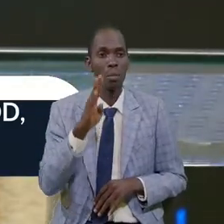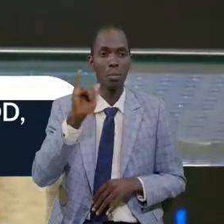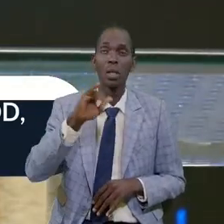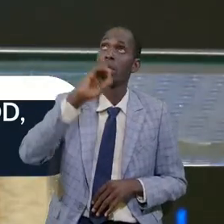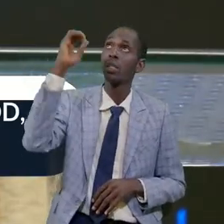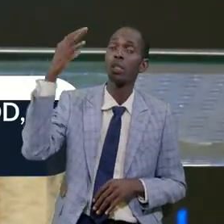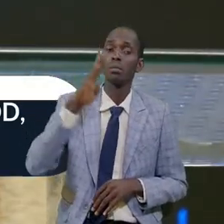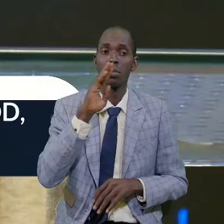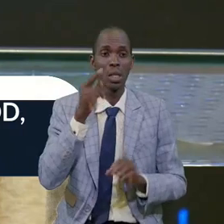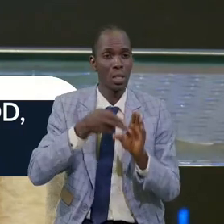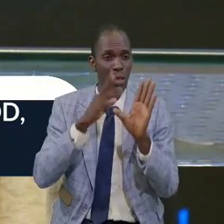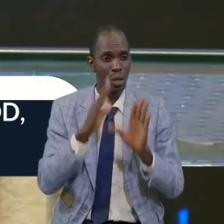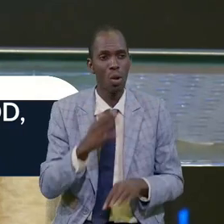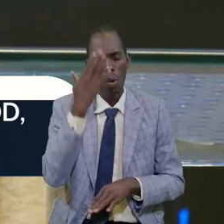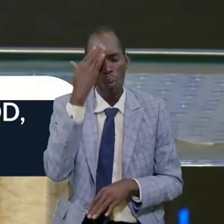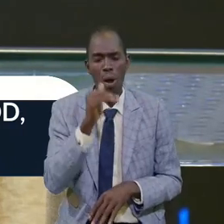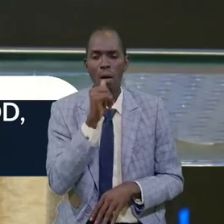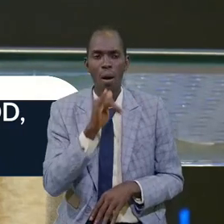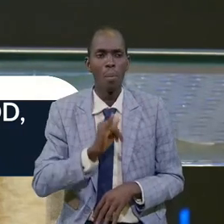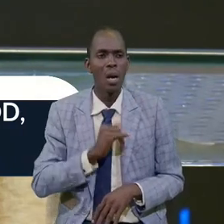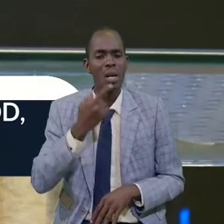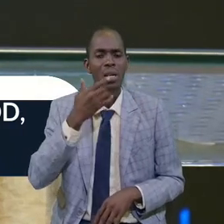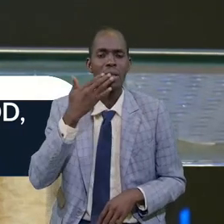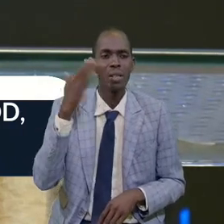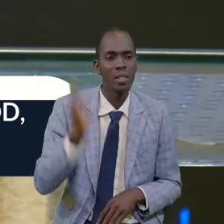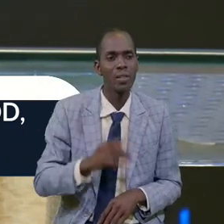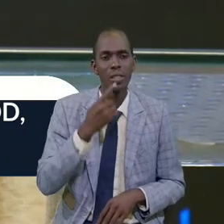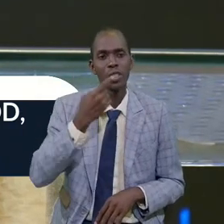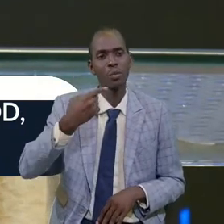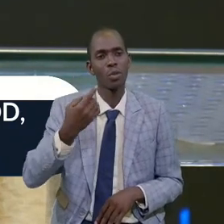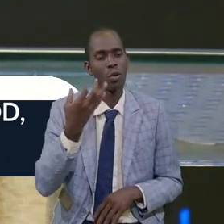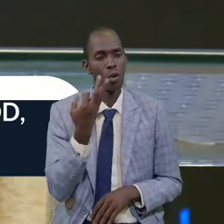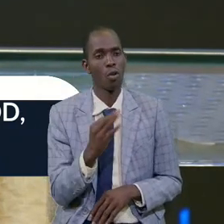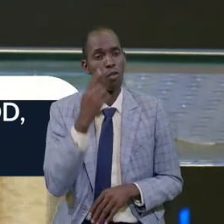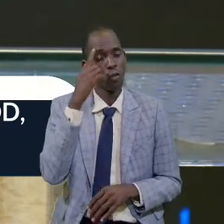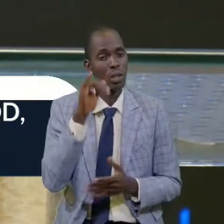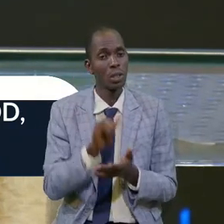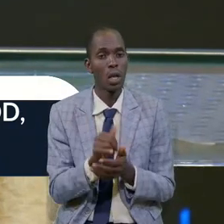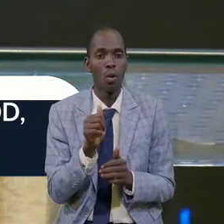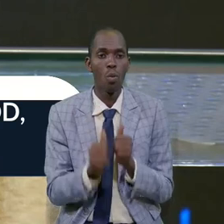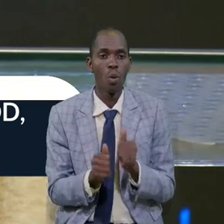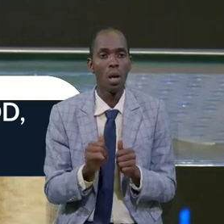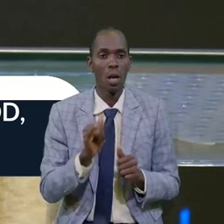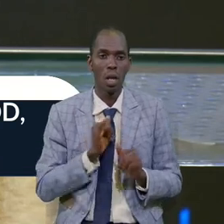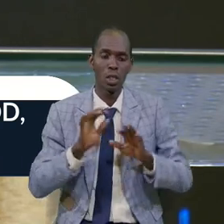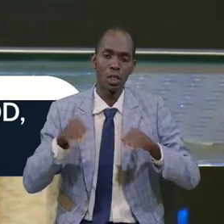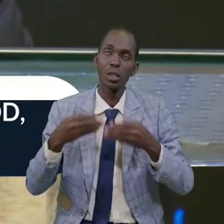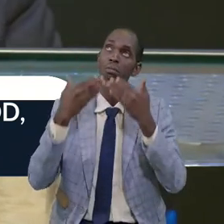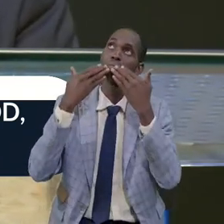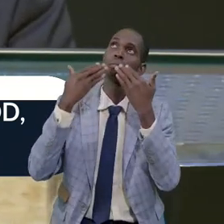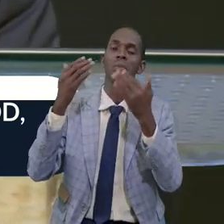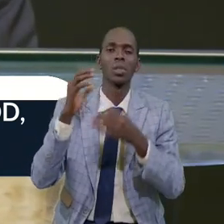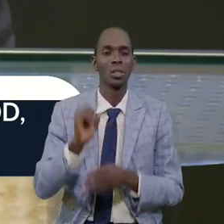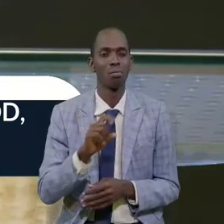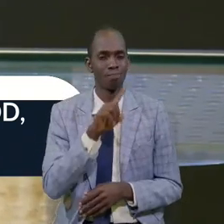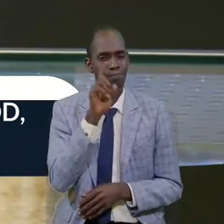pourquoi serais-je blâmé au sujet d'une chose dont je rends grâce?